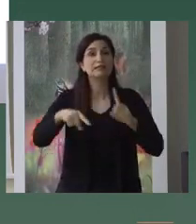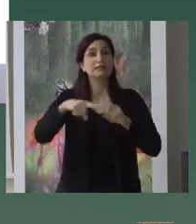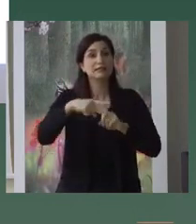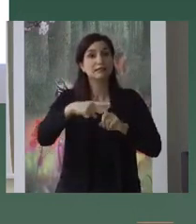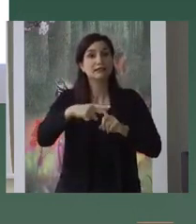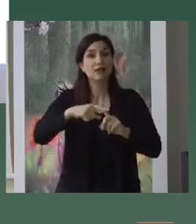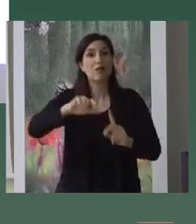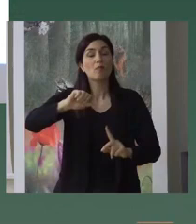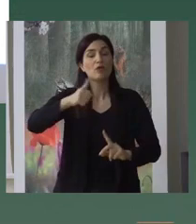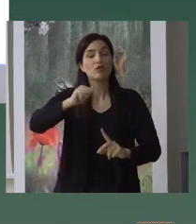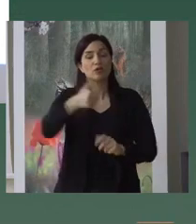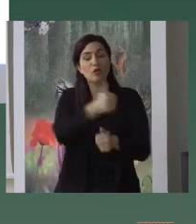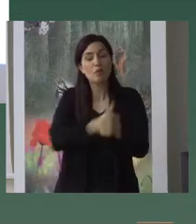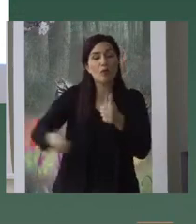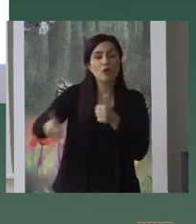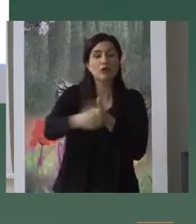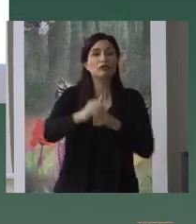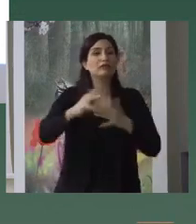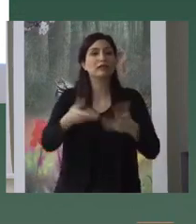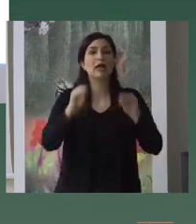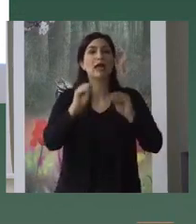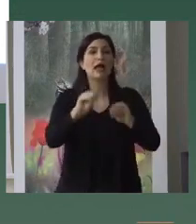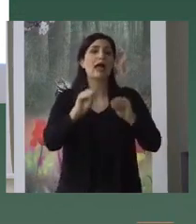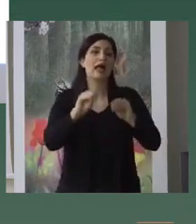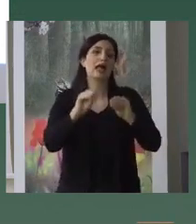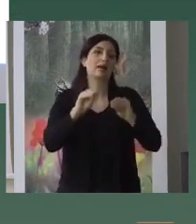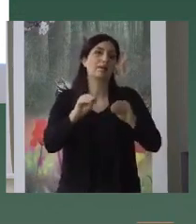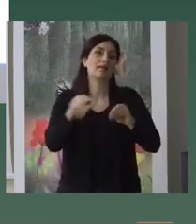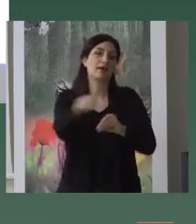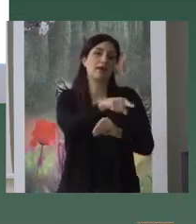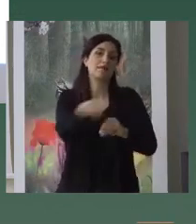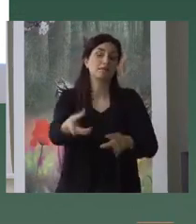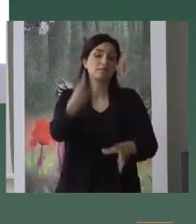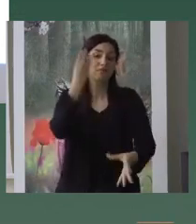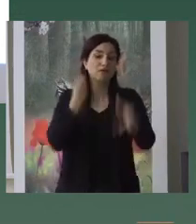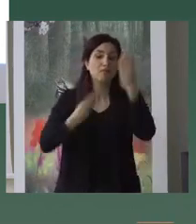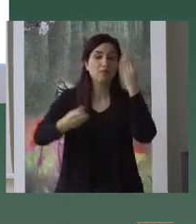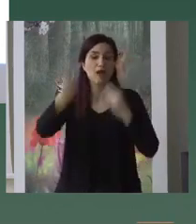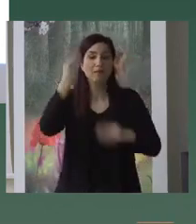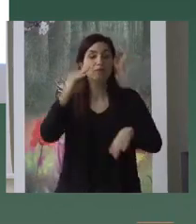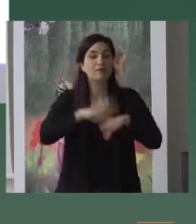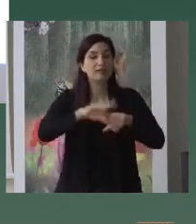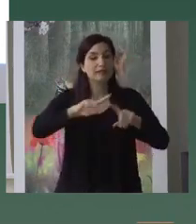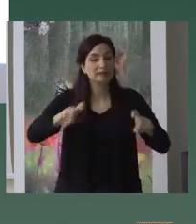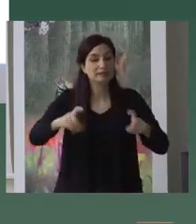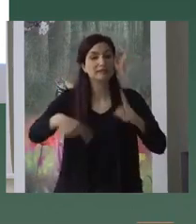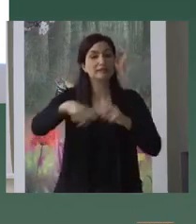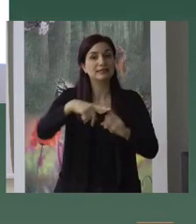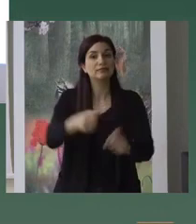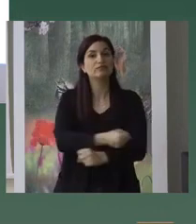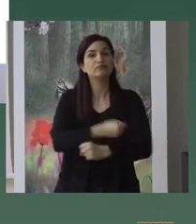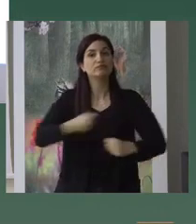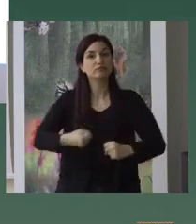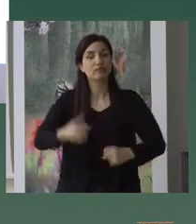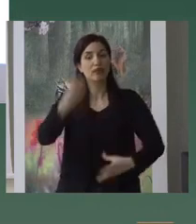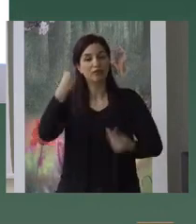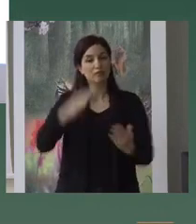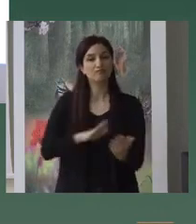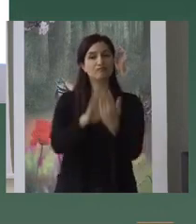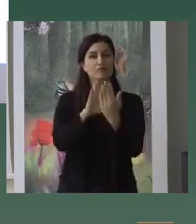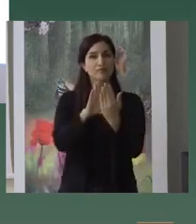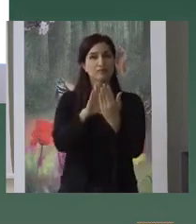να μπορέσουμε να αντιμετωπίσουμε ουσιαστικά. Τώρα, πρώτος μας ομιλητής είναι ο καλός φίλος Κώστας Καρτάλης, με ένα πολύ μεγάλο και